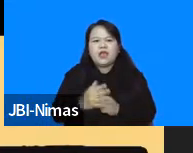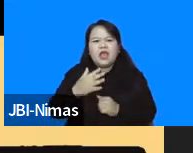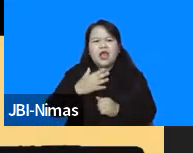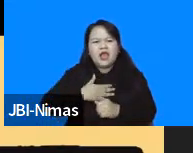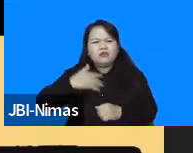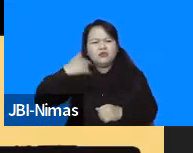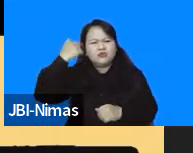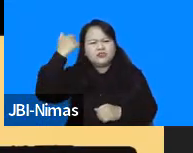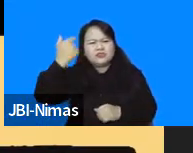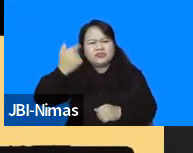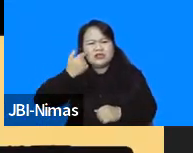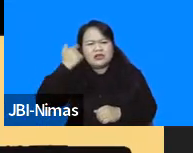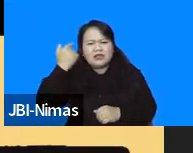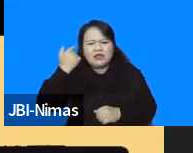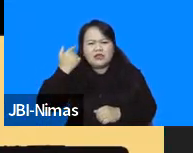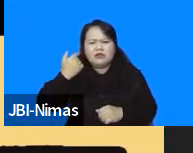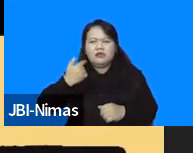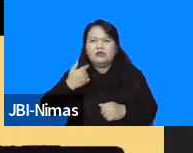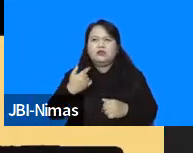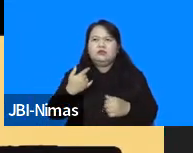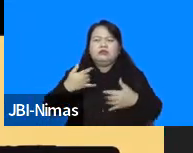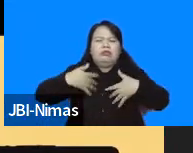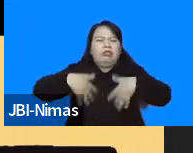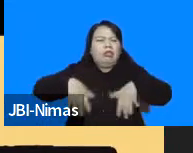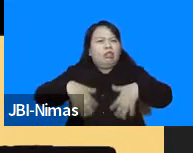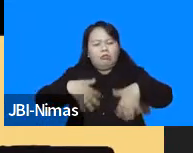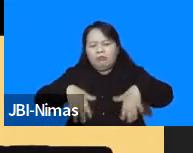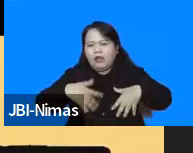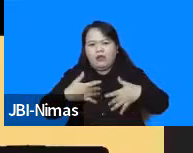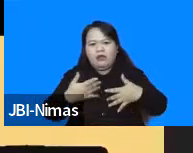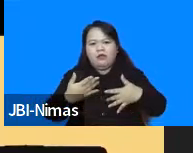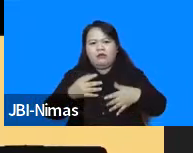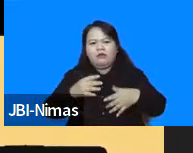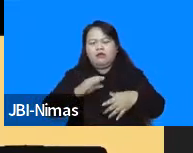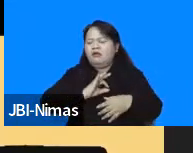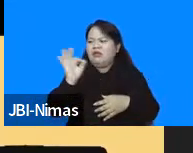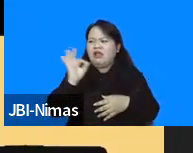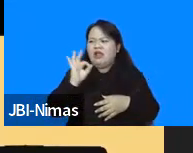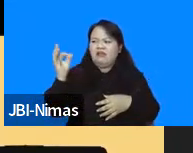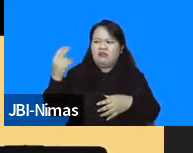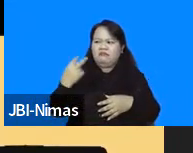Aku kerap kali dianggap tak ada dan tak berdaya.